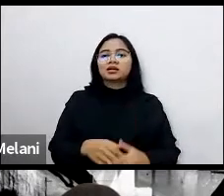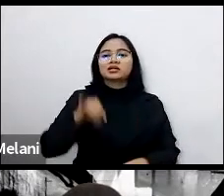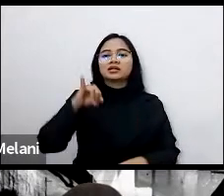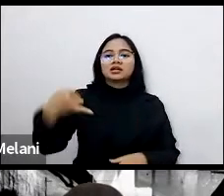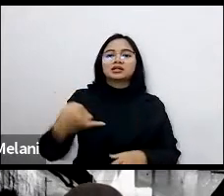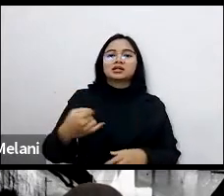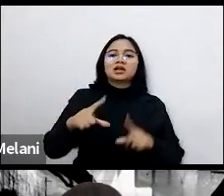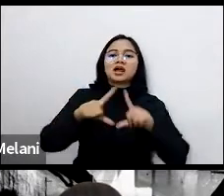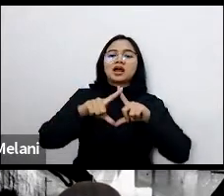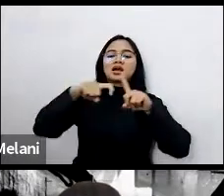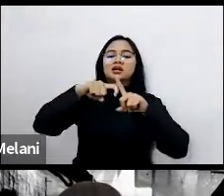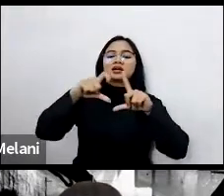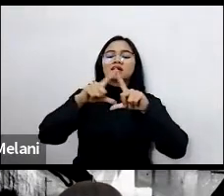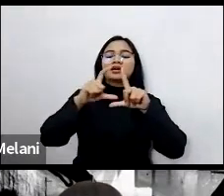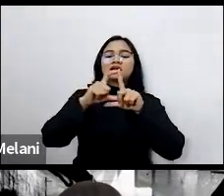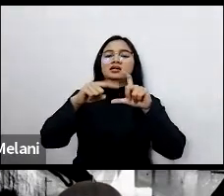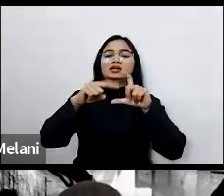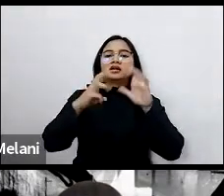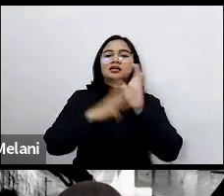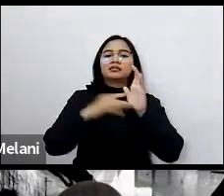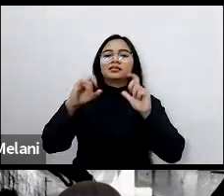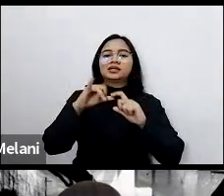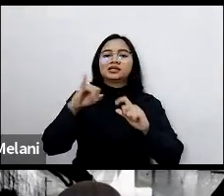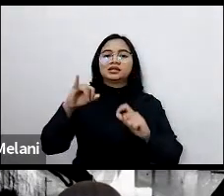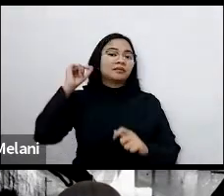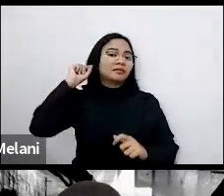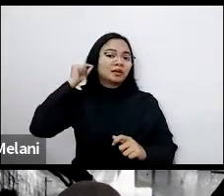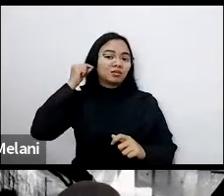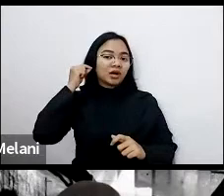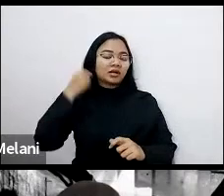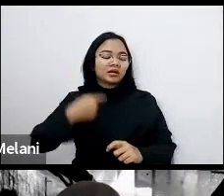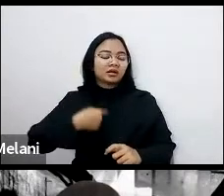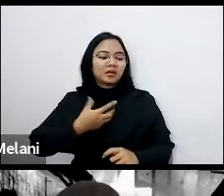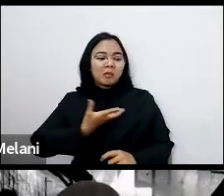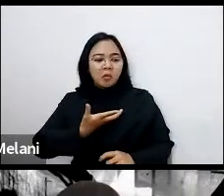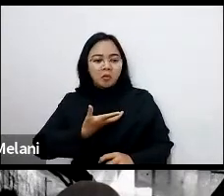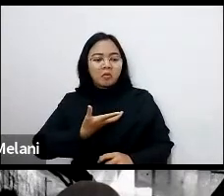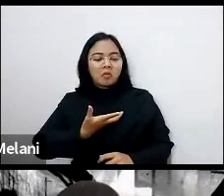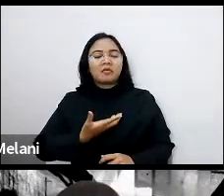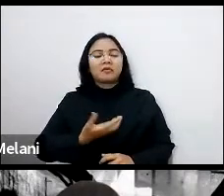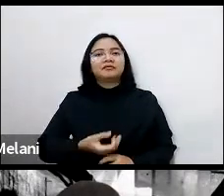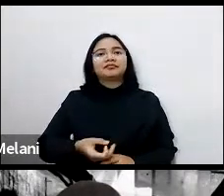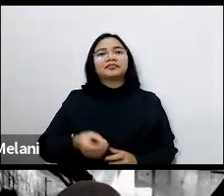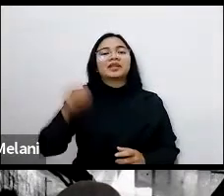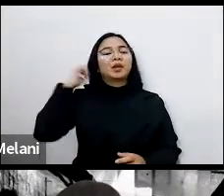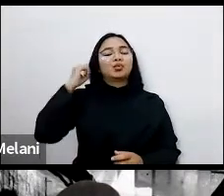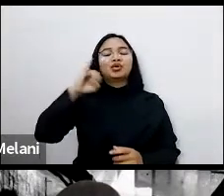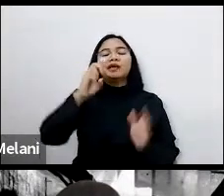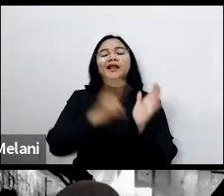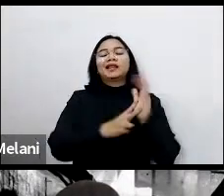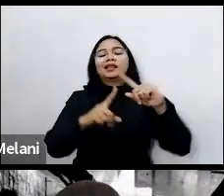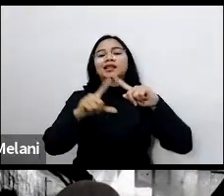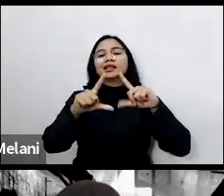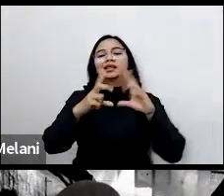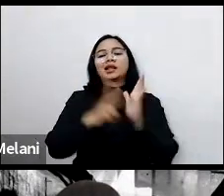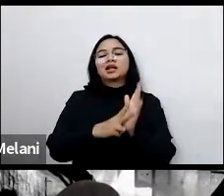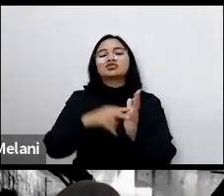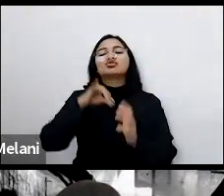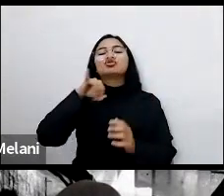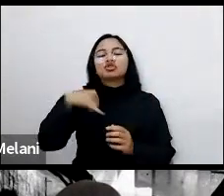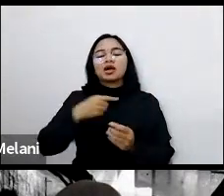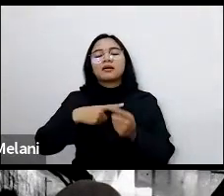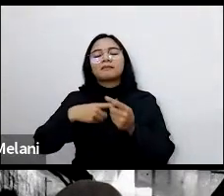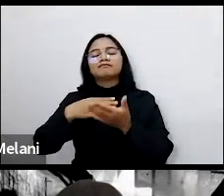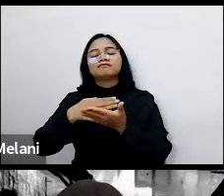kami ingin Mbak Intan juga bisa bercerita, berbagi cerita sama kami bagaimana caranya